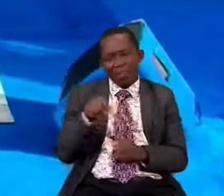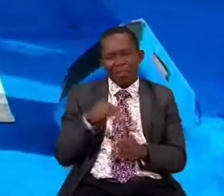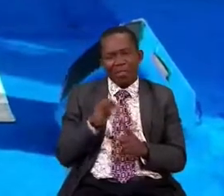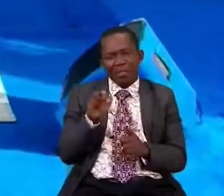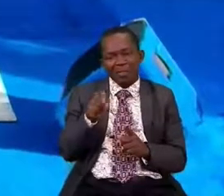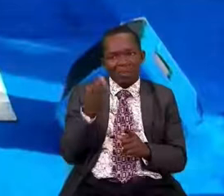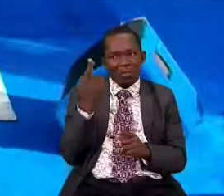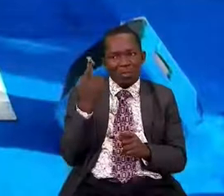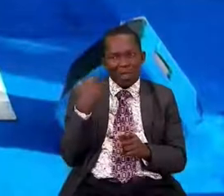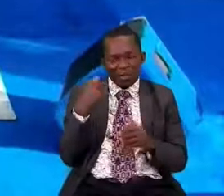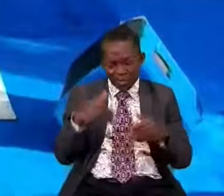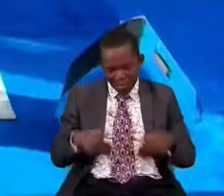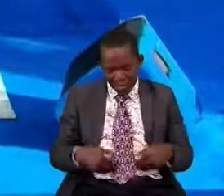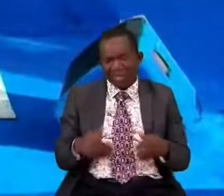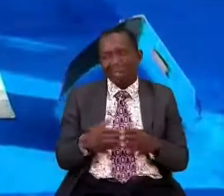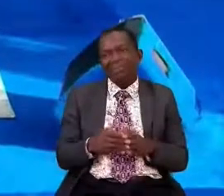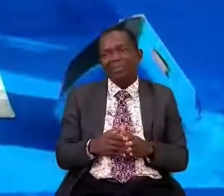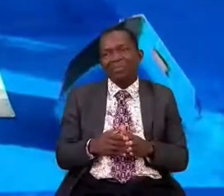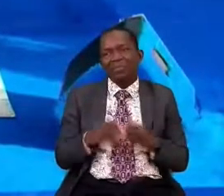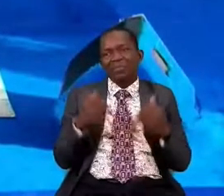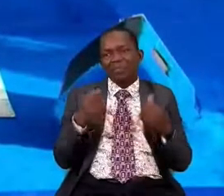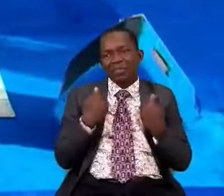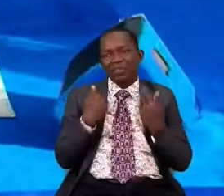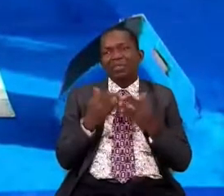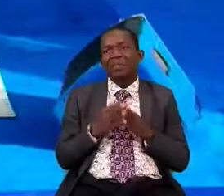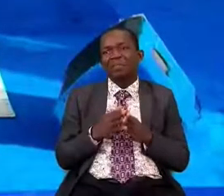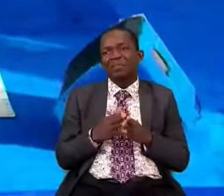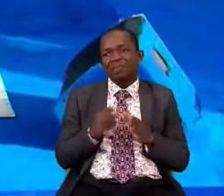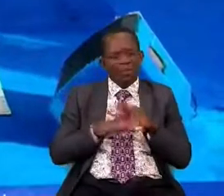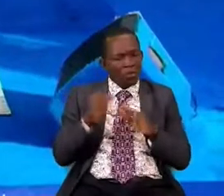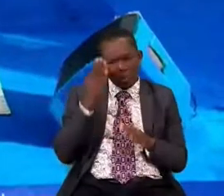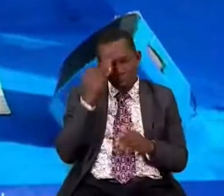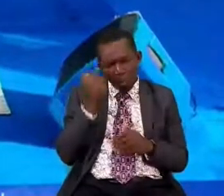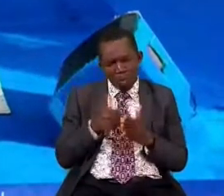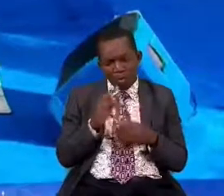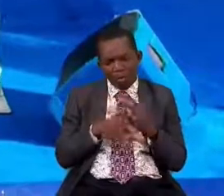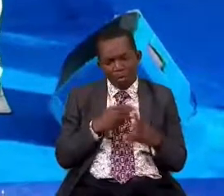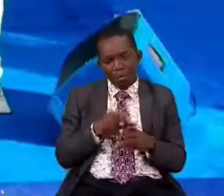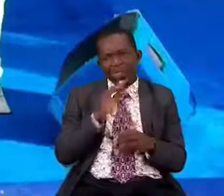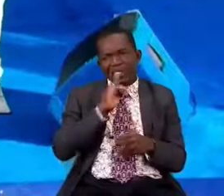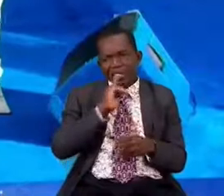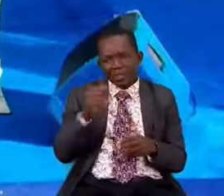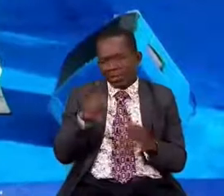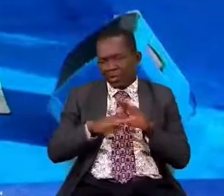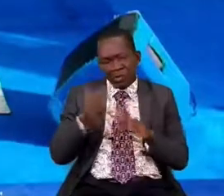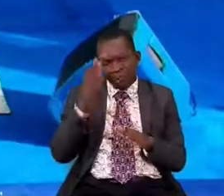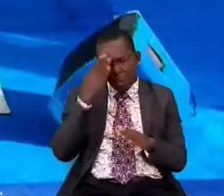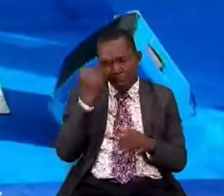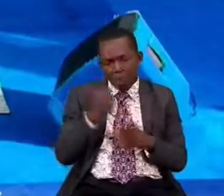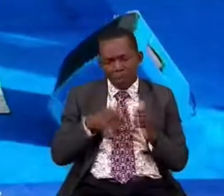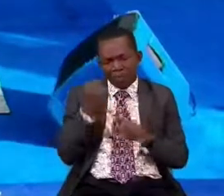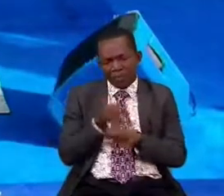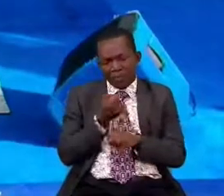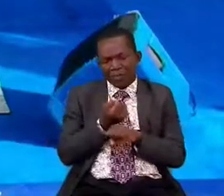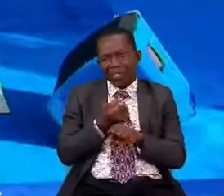pas, tu ne connaissais pas les difficultés, tu ne connaissais pas les problèmes. La foi, c'était bon. Et la foi